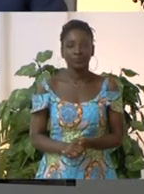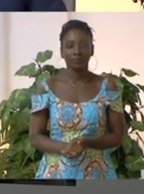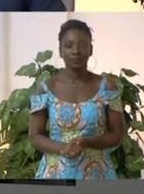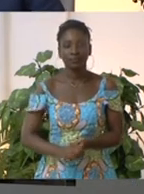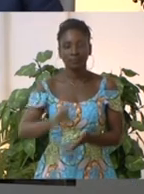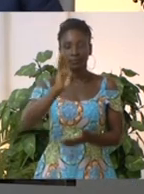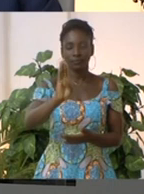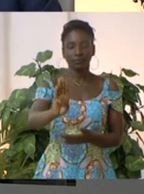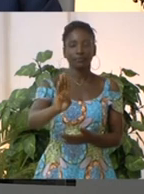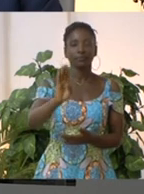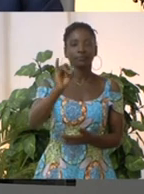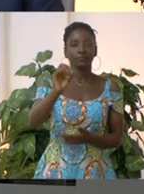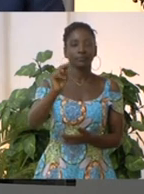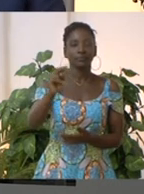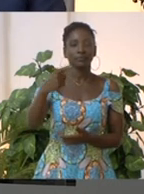Bengerville,